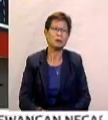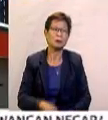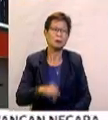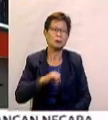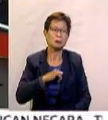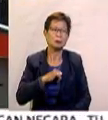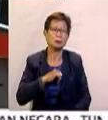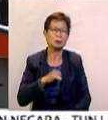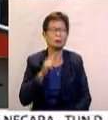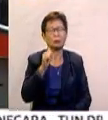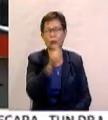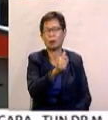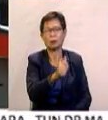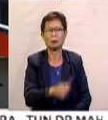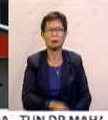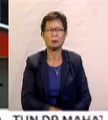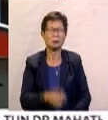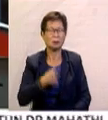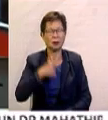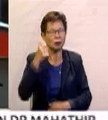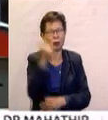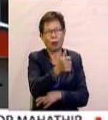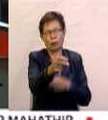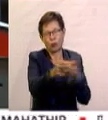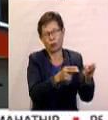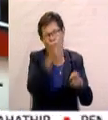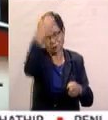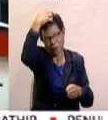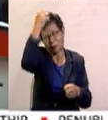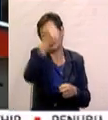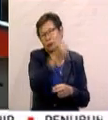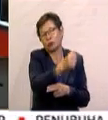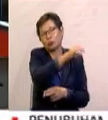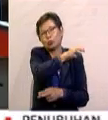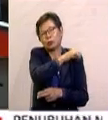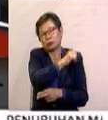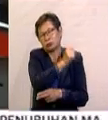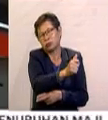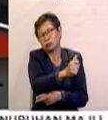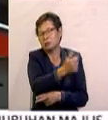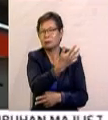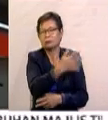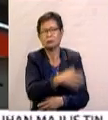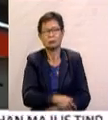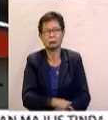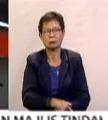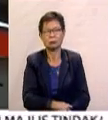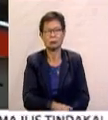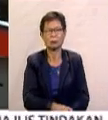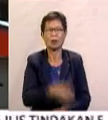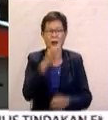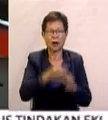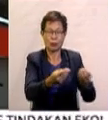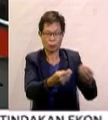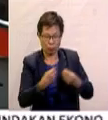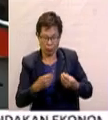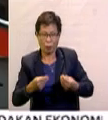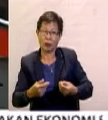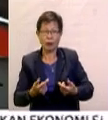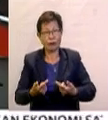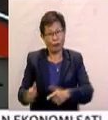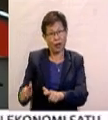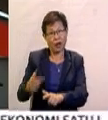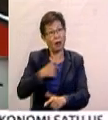Rasanya itu sendiri terpulang kepada pengurusan jurulatih. Jadi rasanya kalau mereka beri pasangan kepada saya